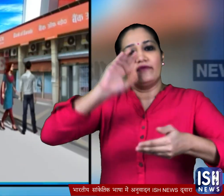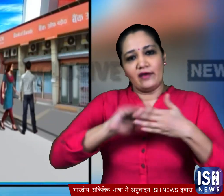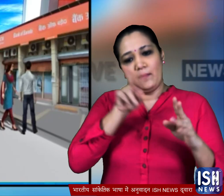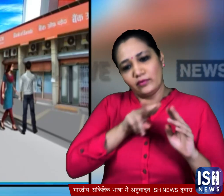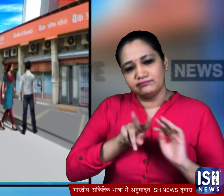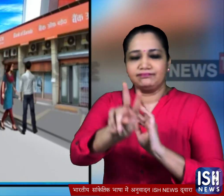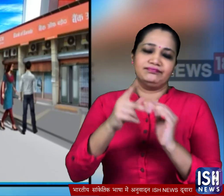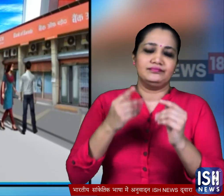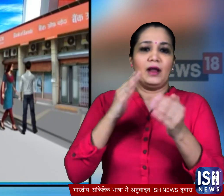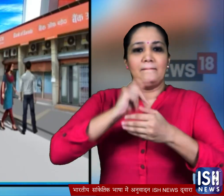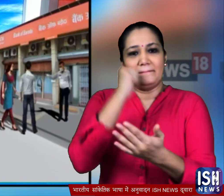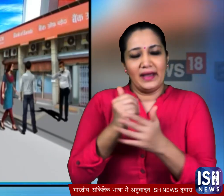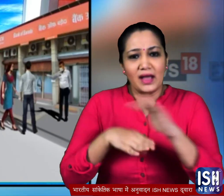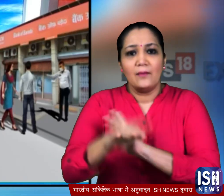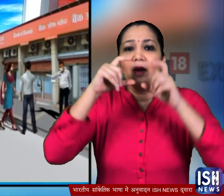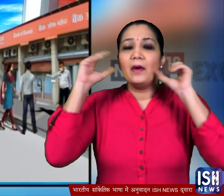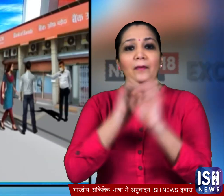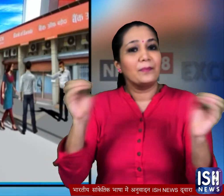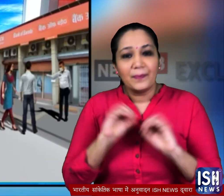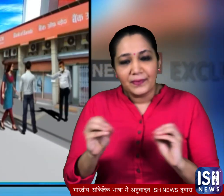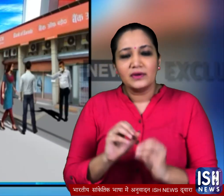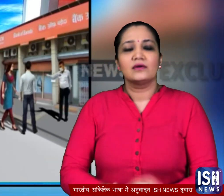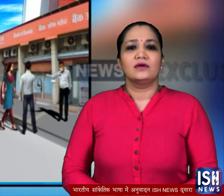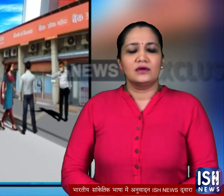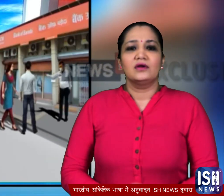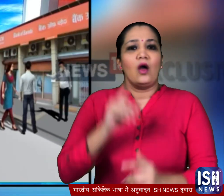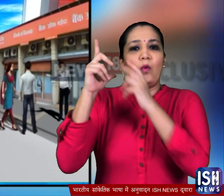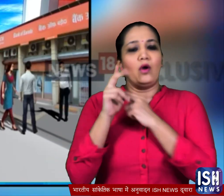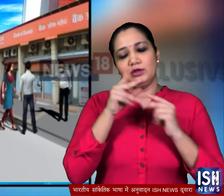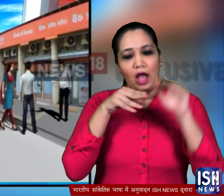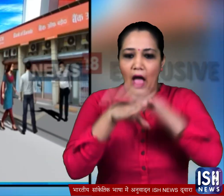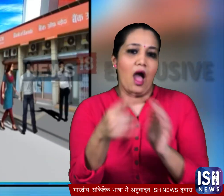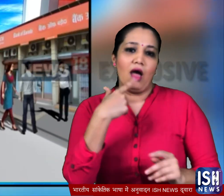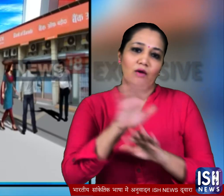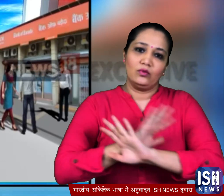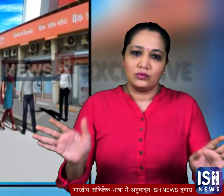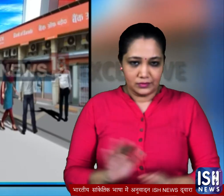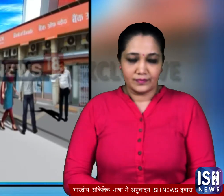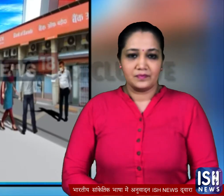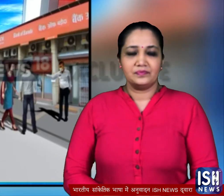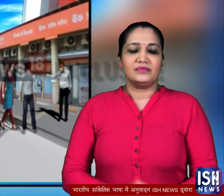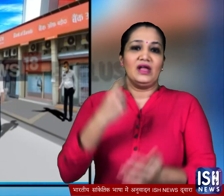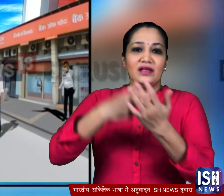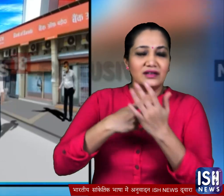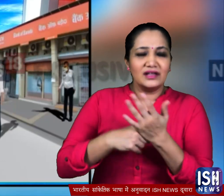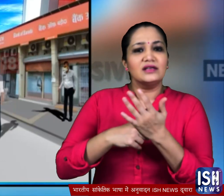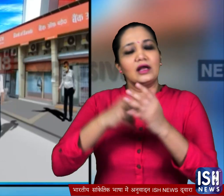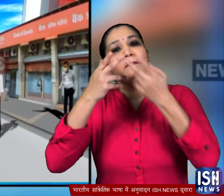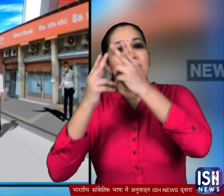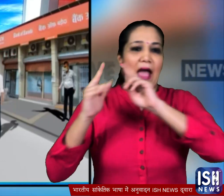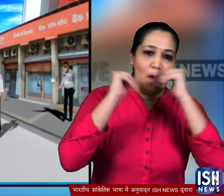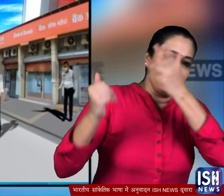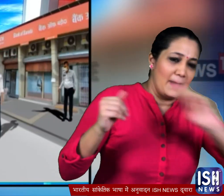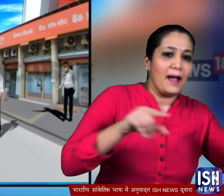बैंक पहुंचे थे, लेकिन मास्क न लगाने के कारण उन्हें सिक्योरिटी गार्ड ने अंदर जाने से रोक दिया। राजेश बैंक से अपने घर लौट गए